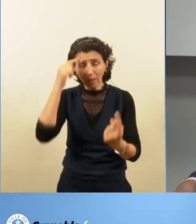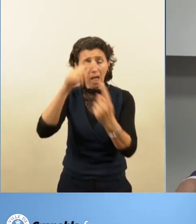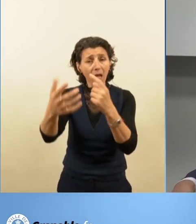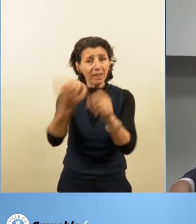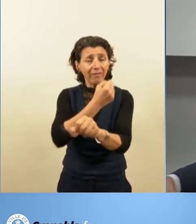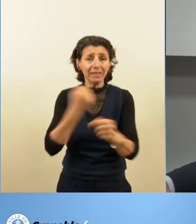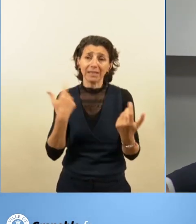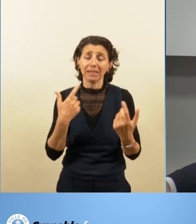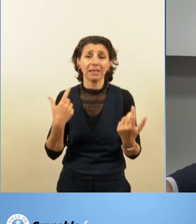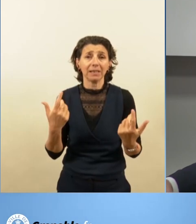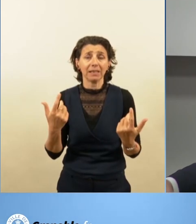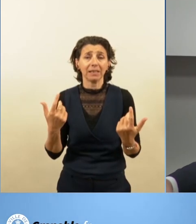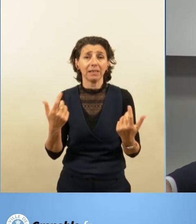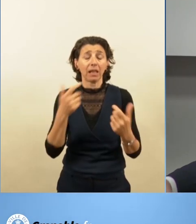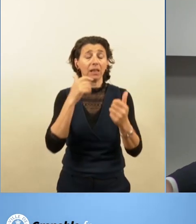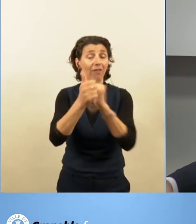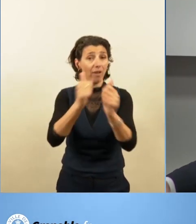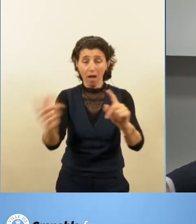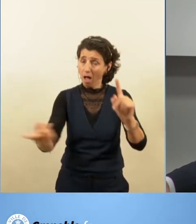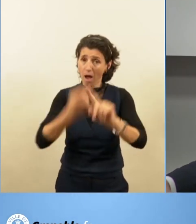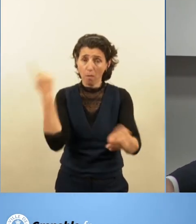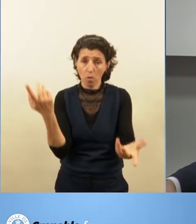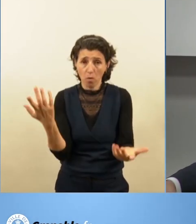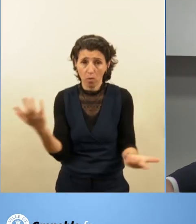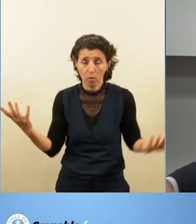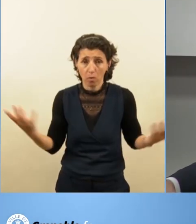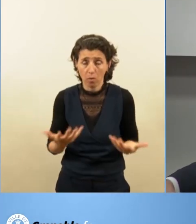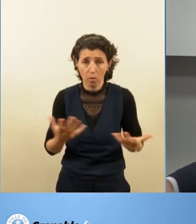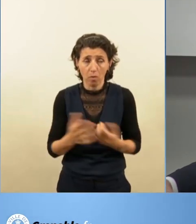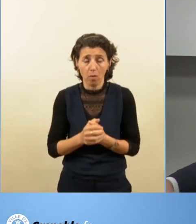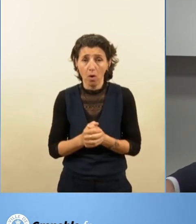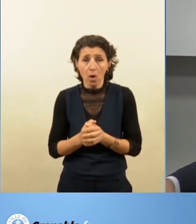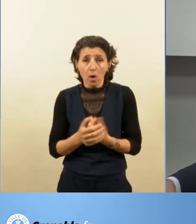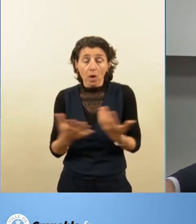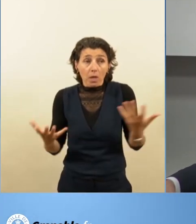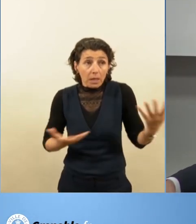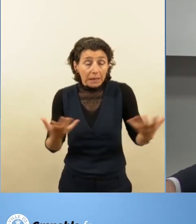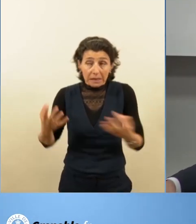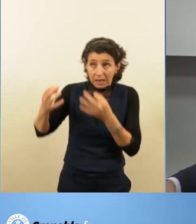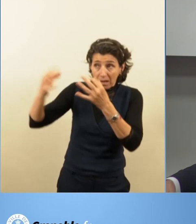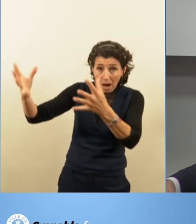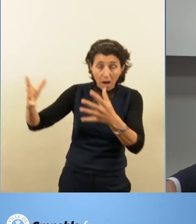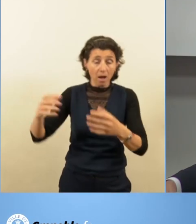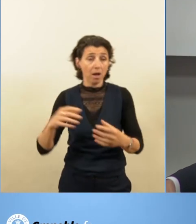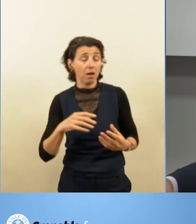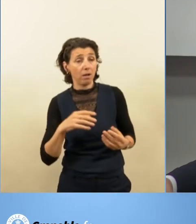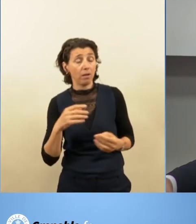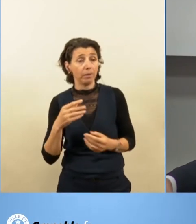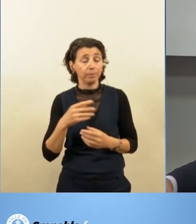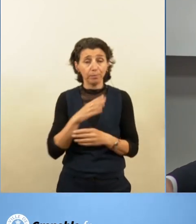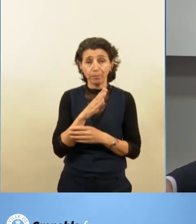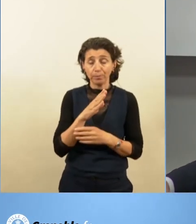et de se dire comment ancrer la question du climat et la question de la biodiversité dans notre quotidien